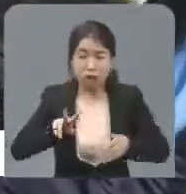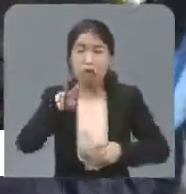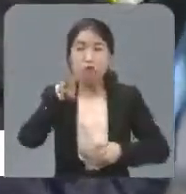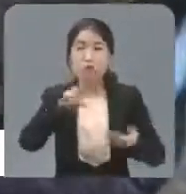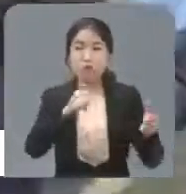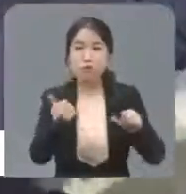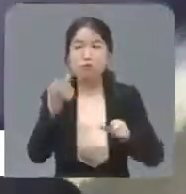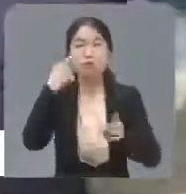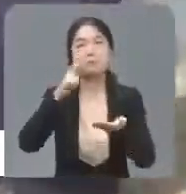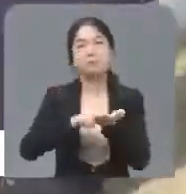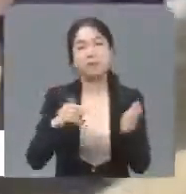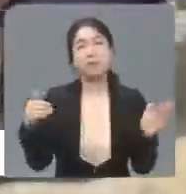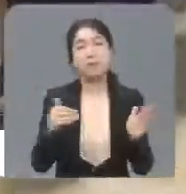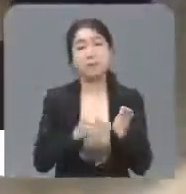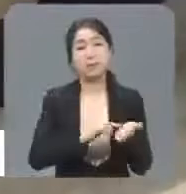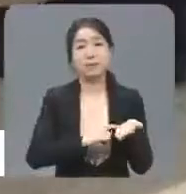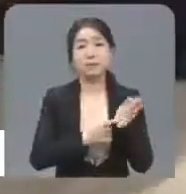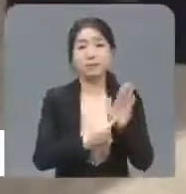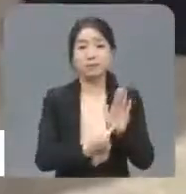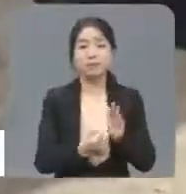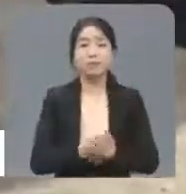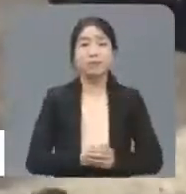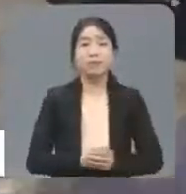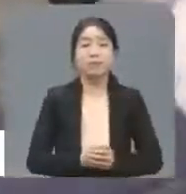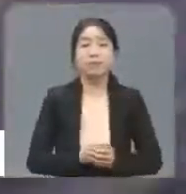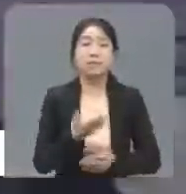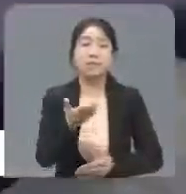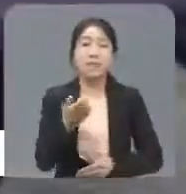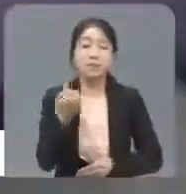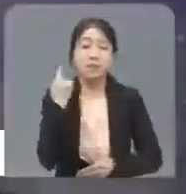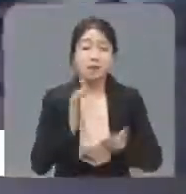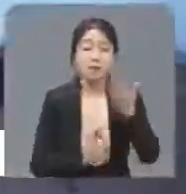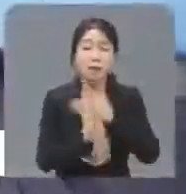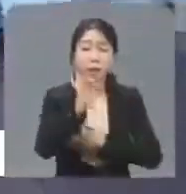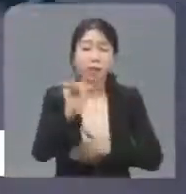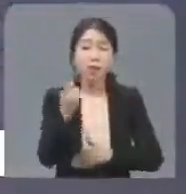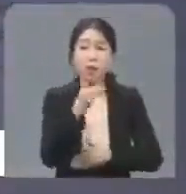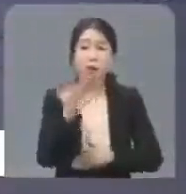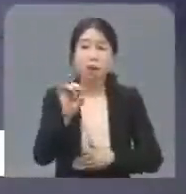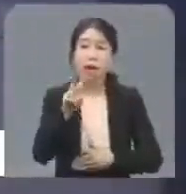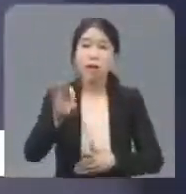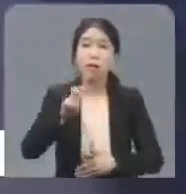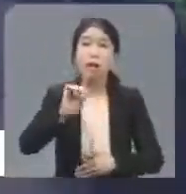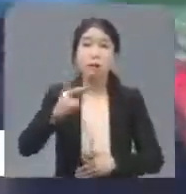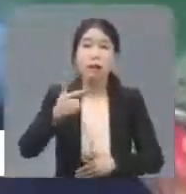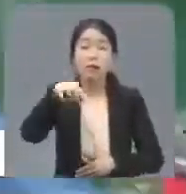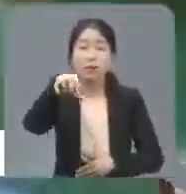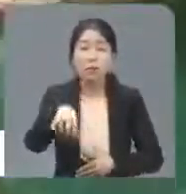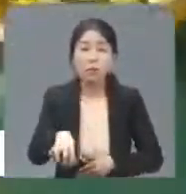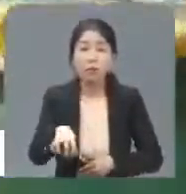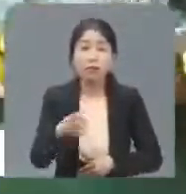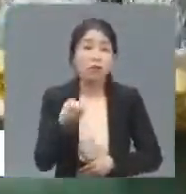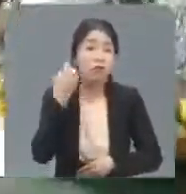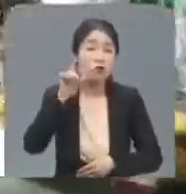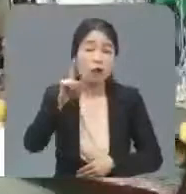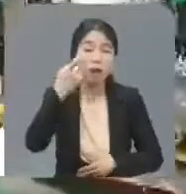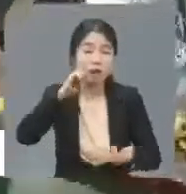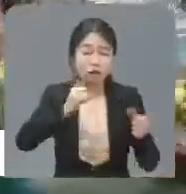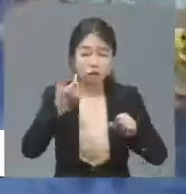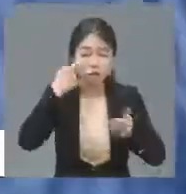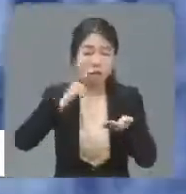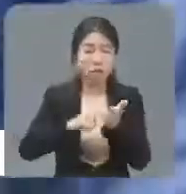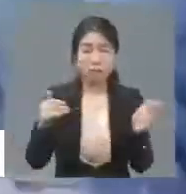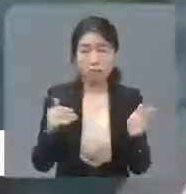마리가 죽어있는 것을 발견했다고 밝혔습니다. 앞서 어제 오전 화양면 소장마을에서도 상빙의 사체가 발견됐습니다.